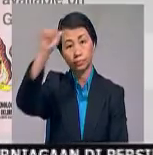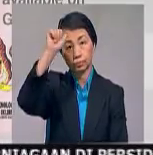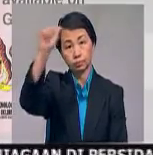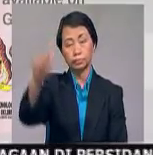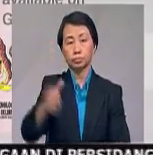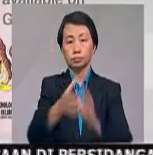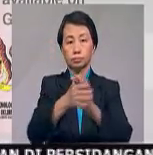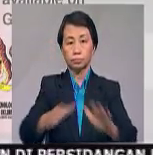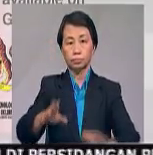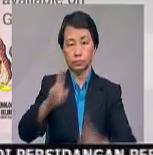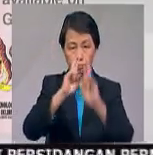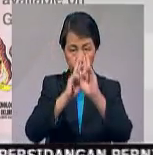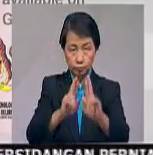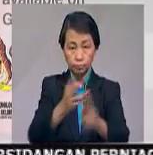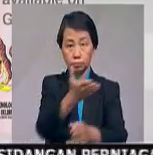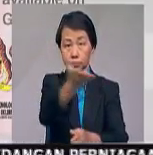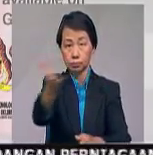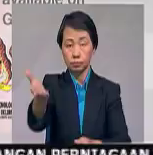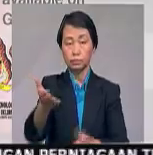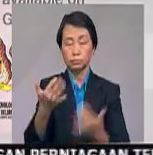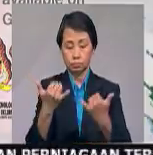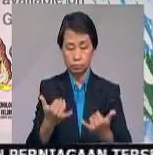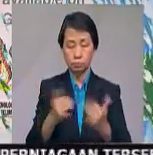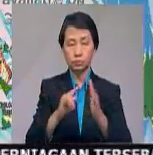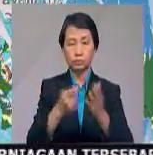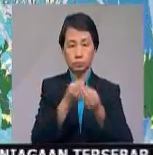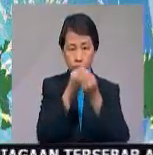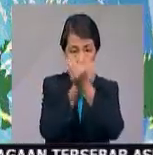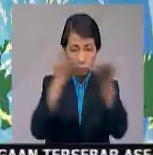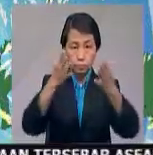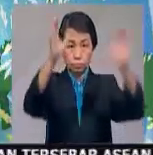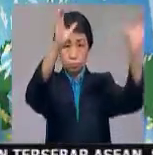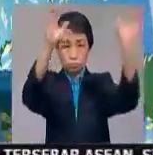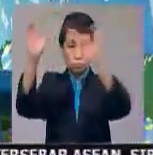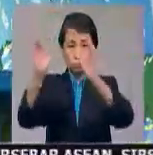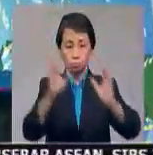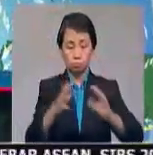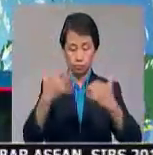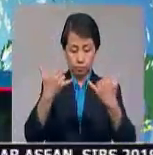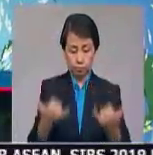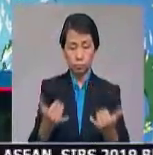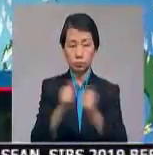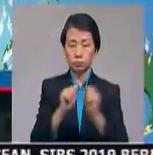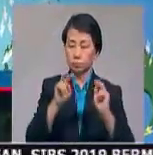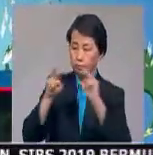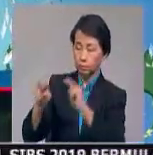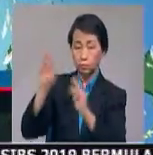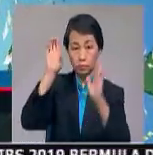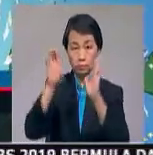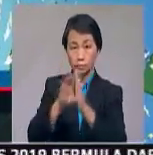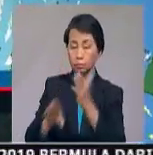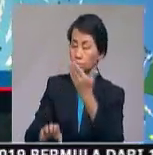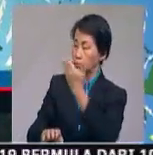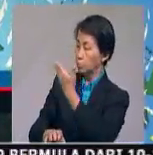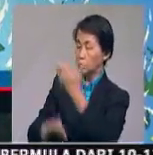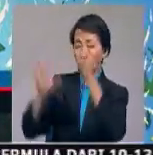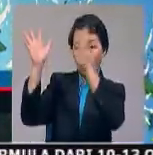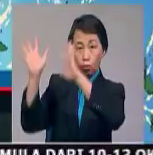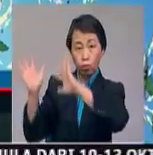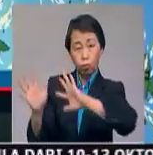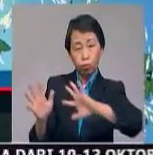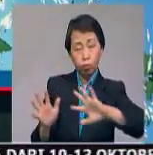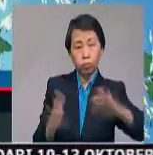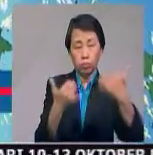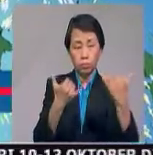Assalamualaikum dan salam hormat kepada semua penonton. Kita mulakan informasi cuaca pada malam ini dengan melihat kepada carta angin semasa, yang